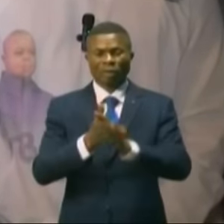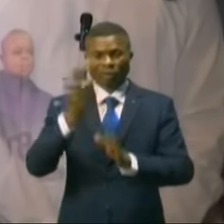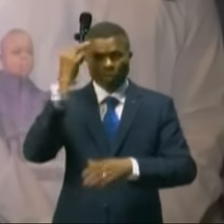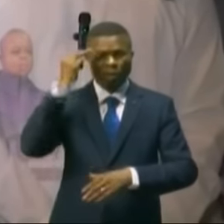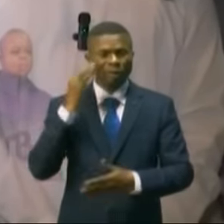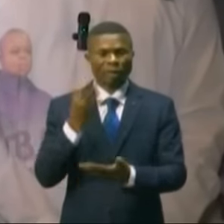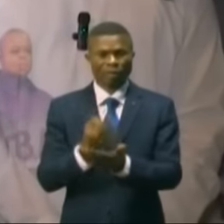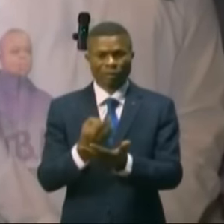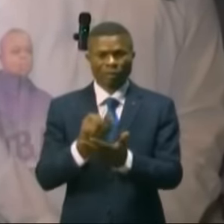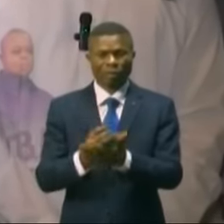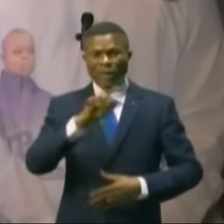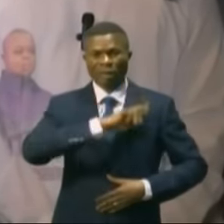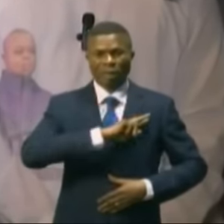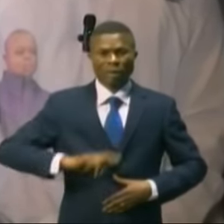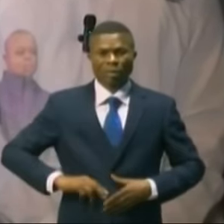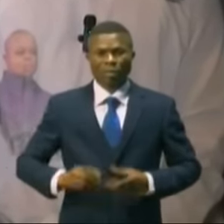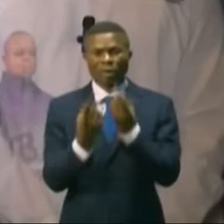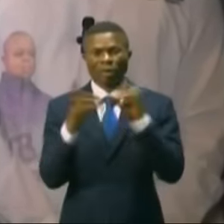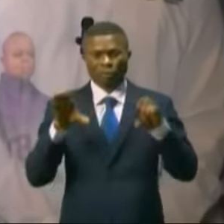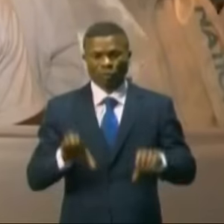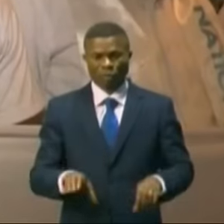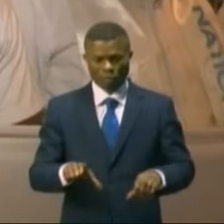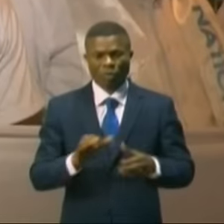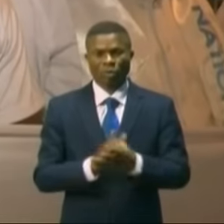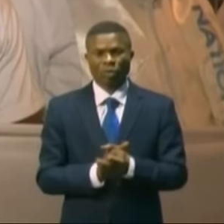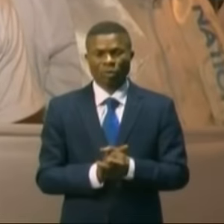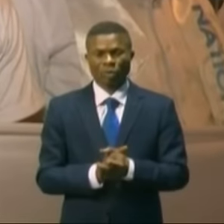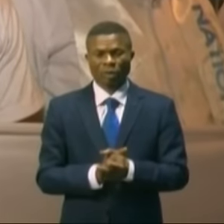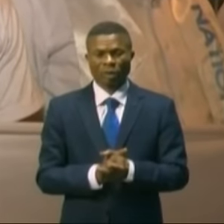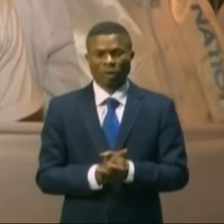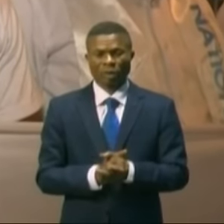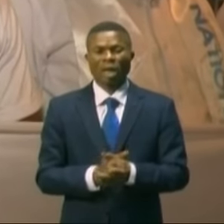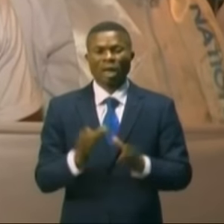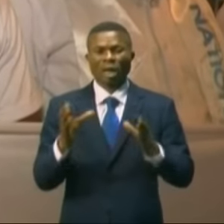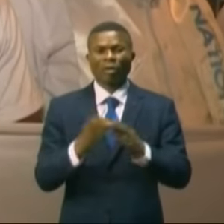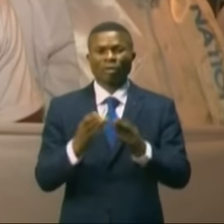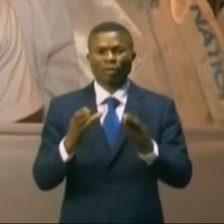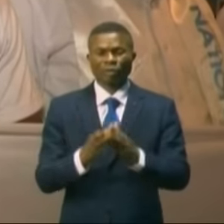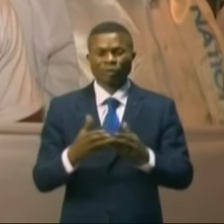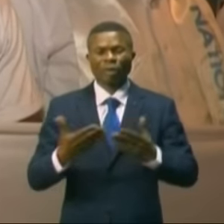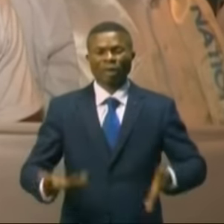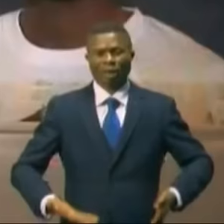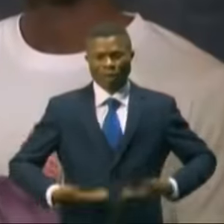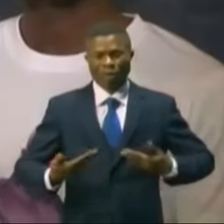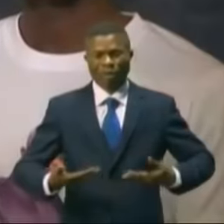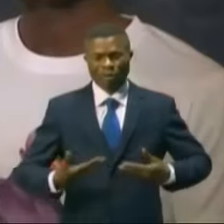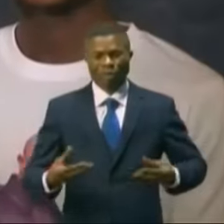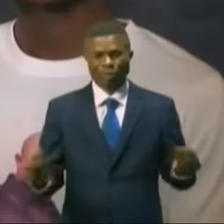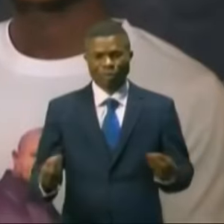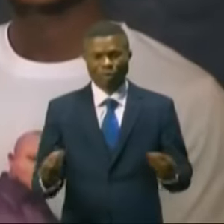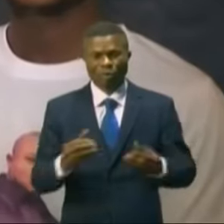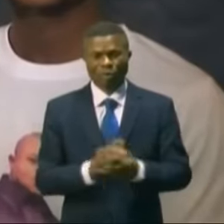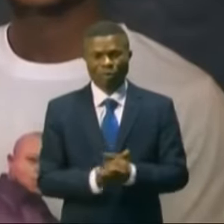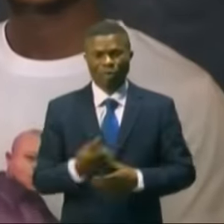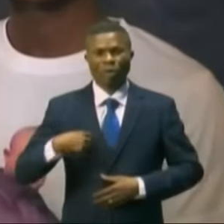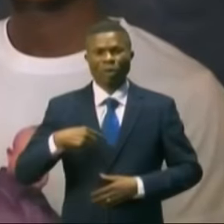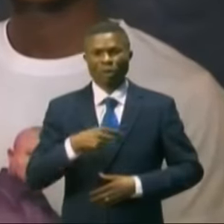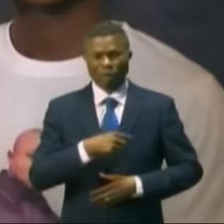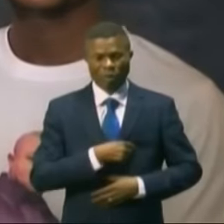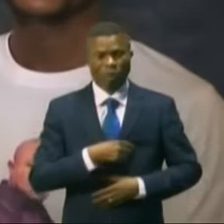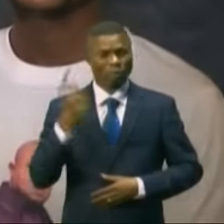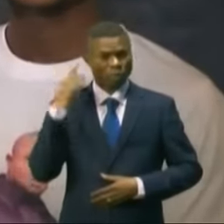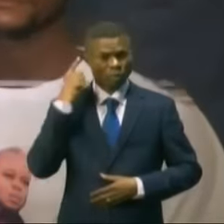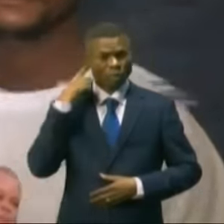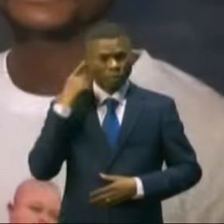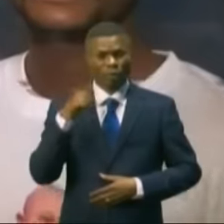Finances de la République démocratique du Congo. C'était avec allégresse, en effet, que nous avons appris